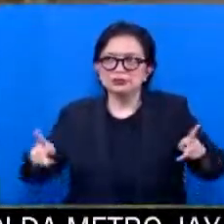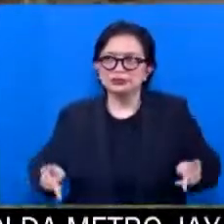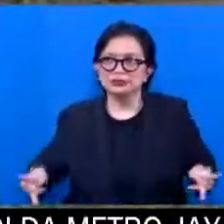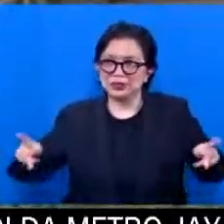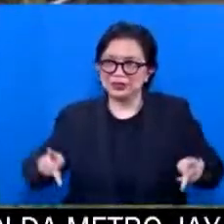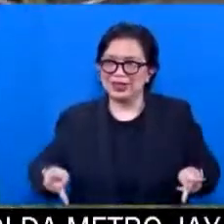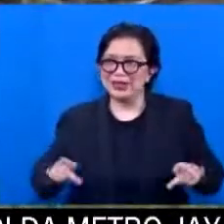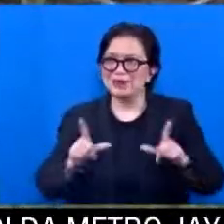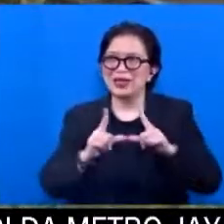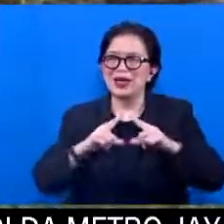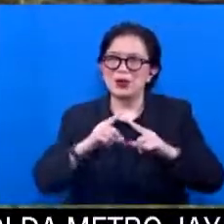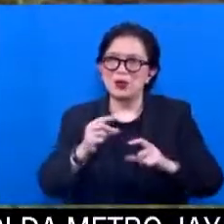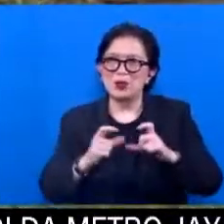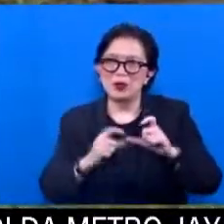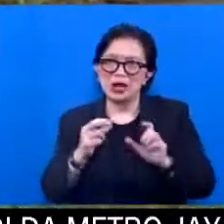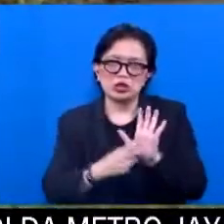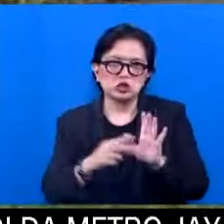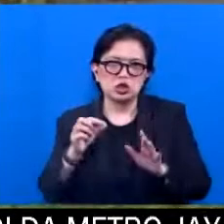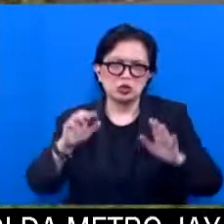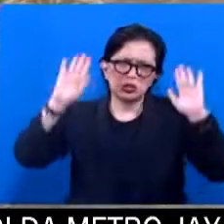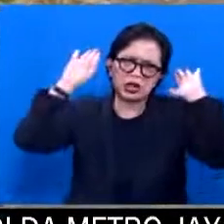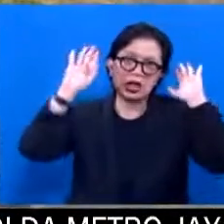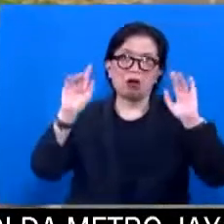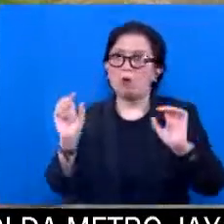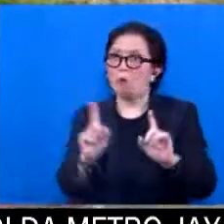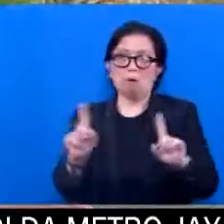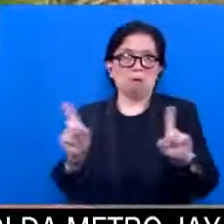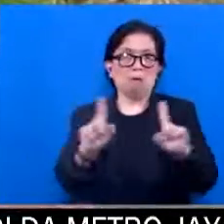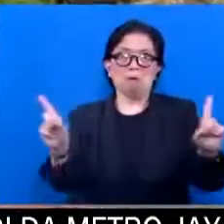roda, Warsono tidak menyerah.